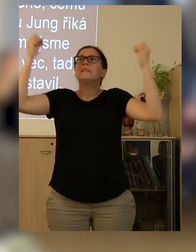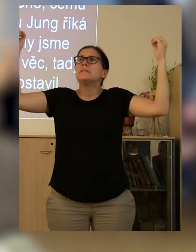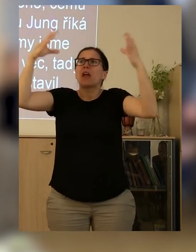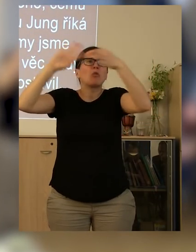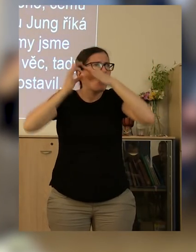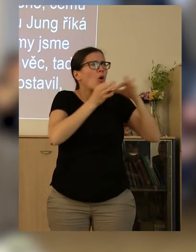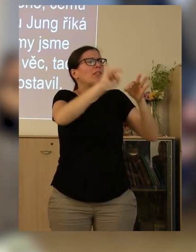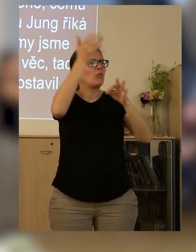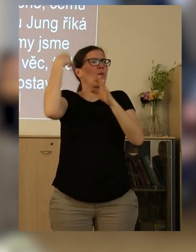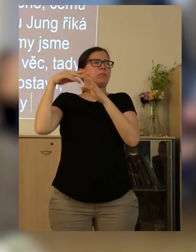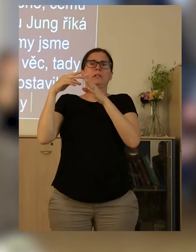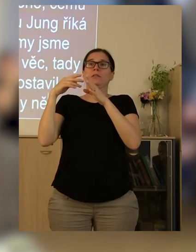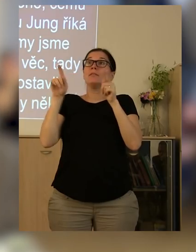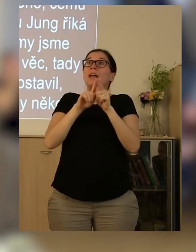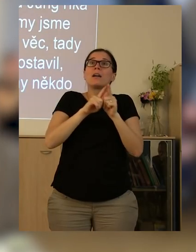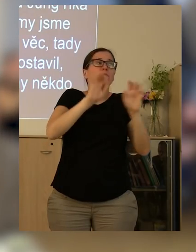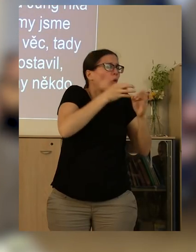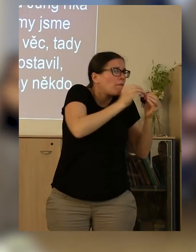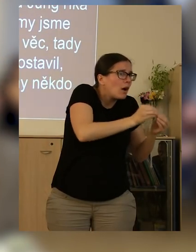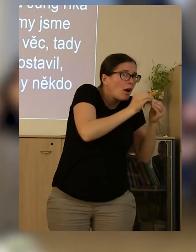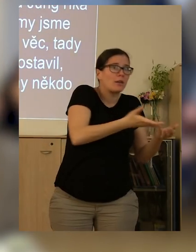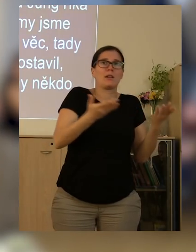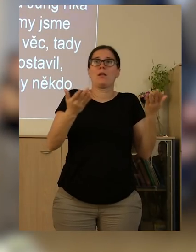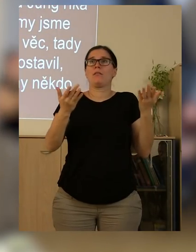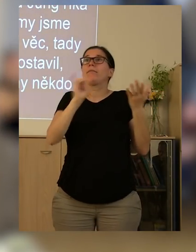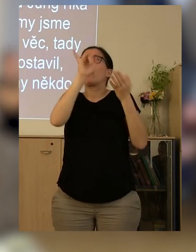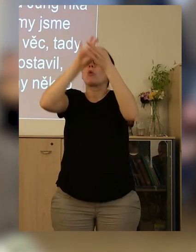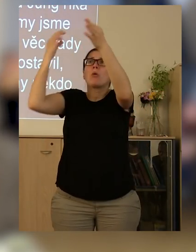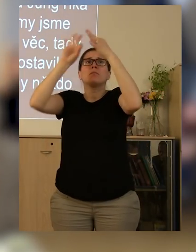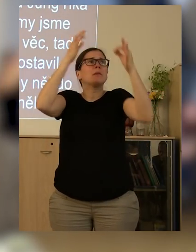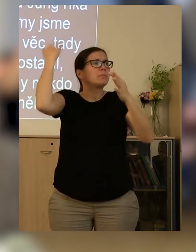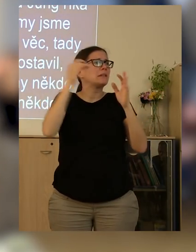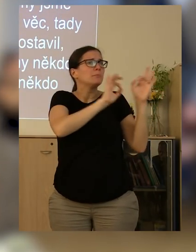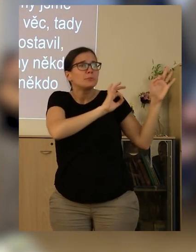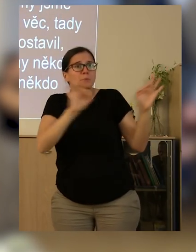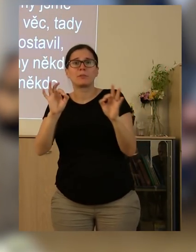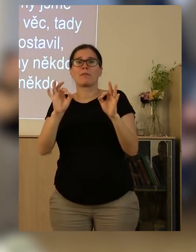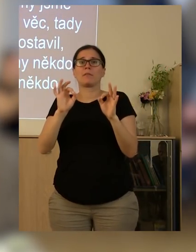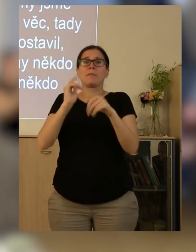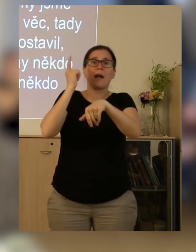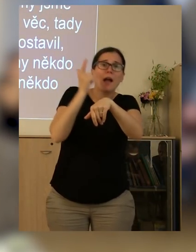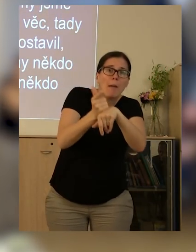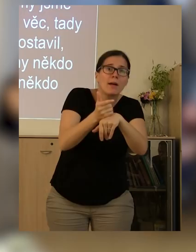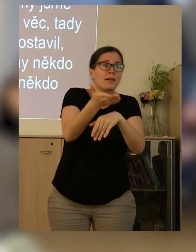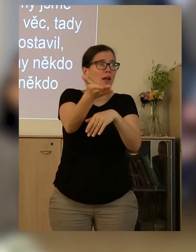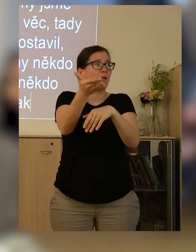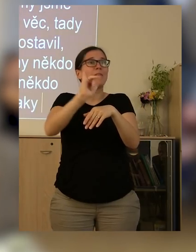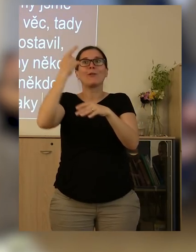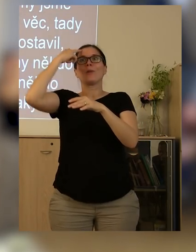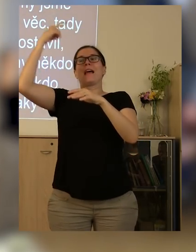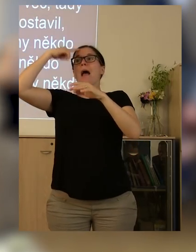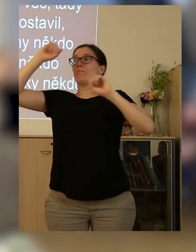svítilny někdo vymyslel, ty dráty tady někdo napnul, že jo? Ta kamera, tu taky někdo vymyslel,